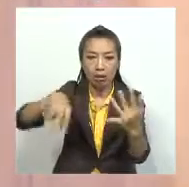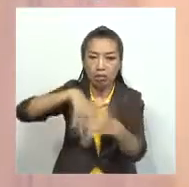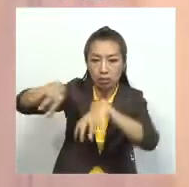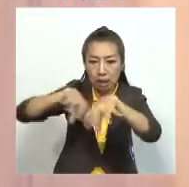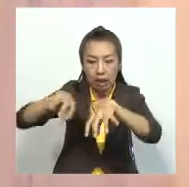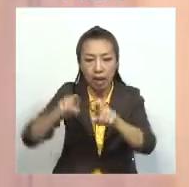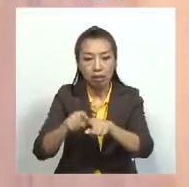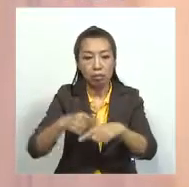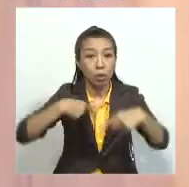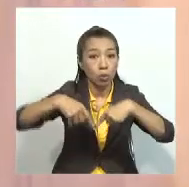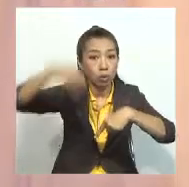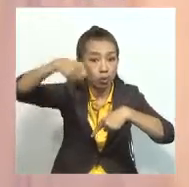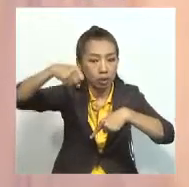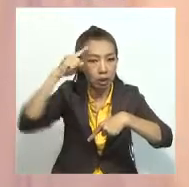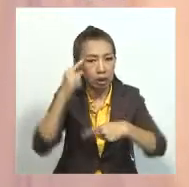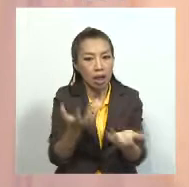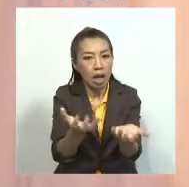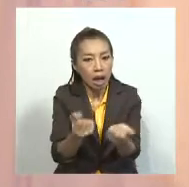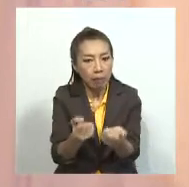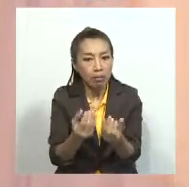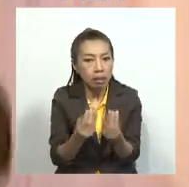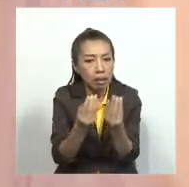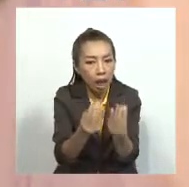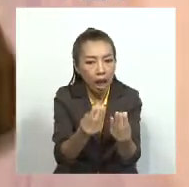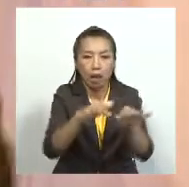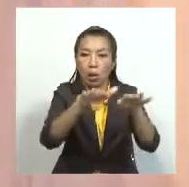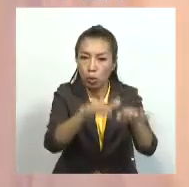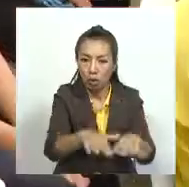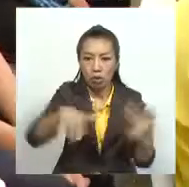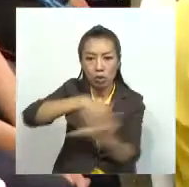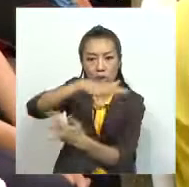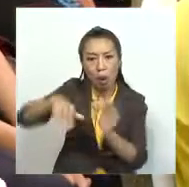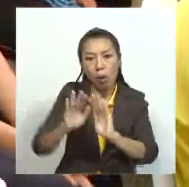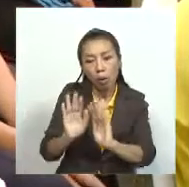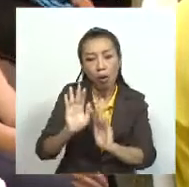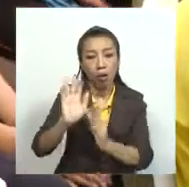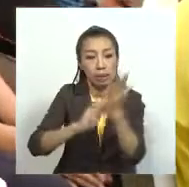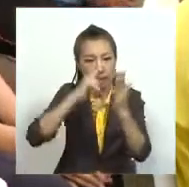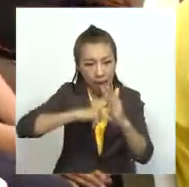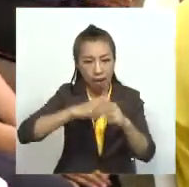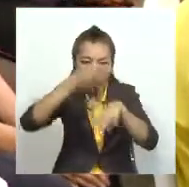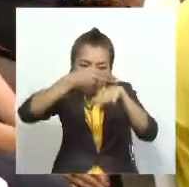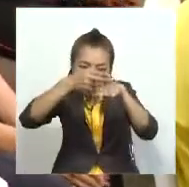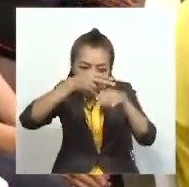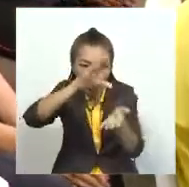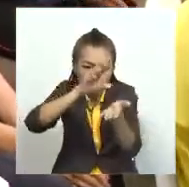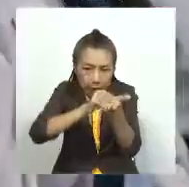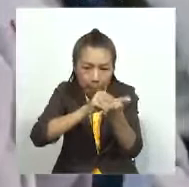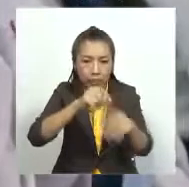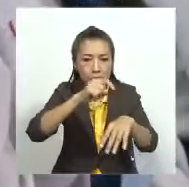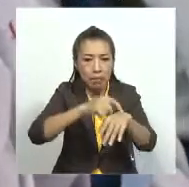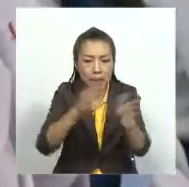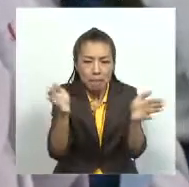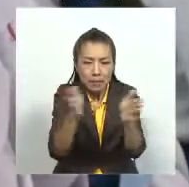ลดรับลดให้ลดใช้ถุงพลาสติกและการอนุรักษ์สิ่งแวดล้อมในประเทศไทยนอกจากนี้ค่ะคลิปนี้ก็ต้